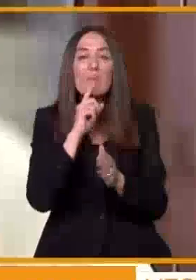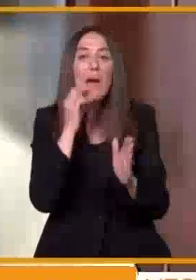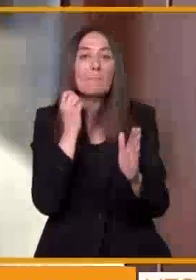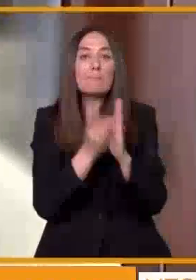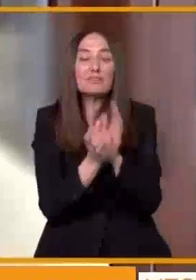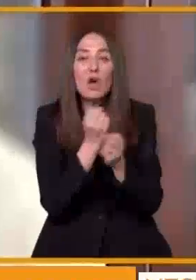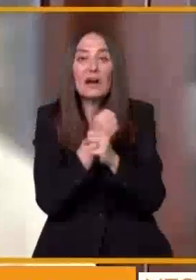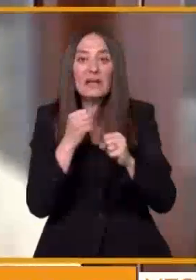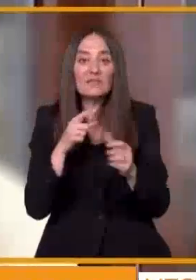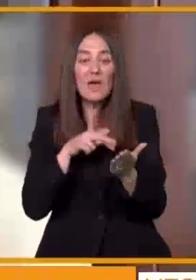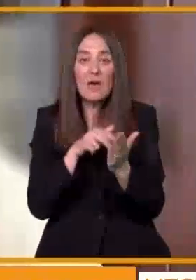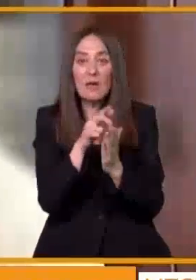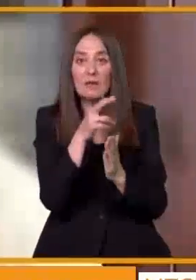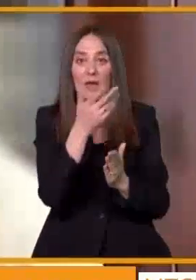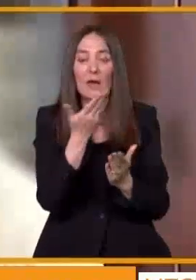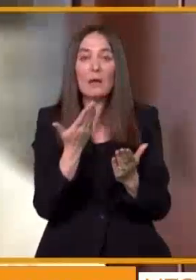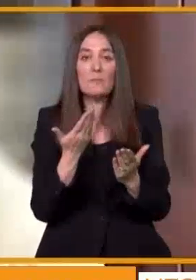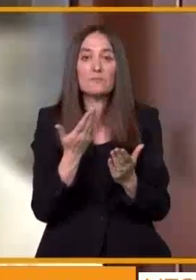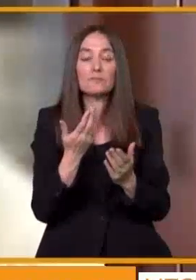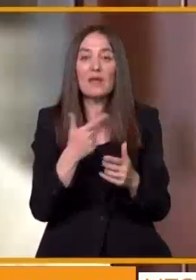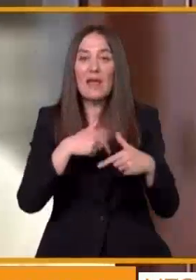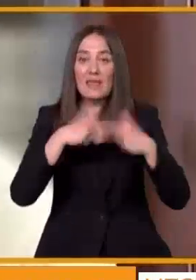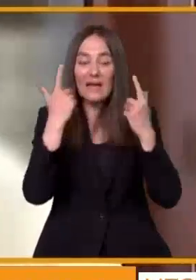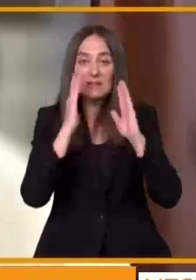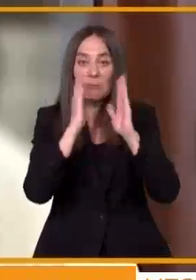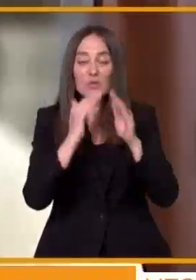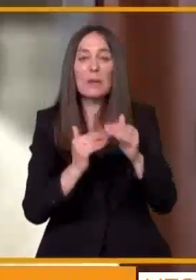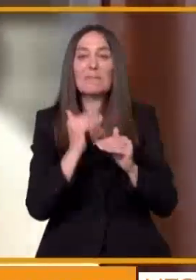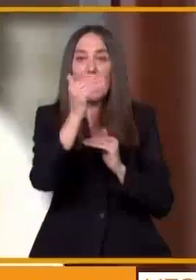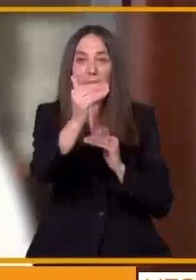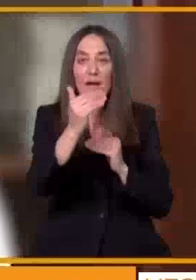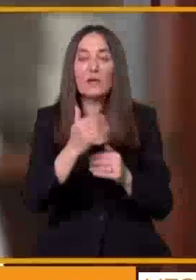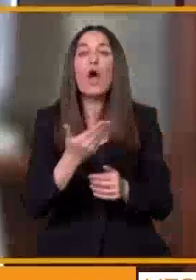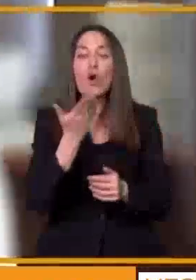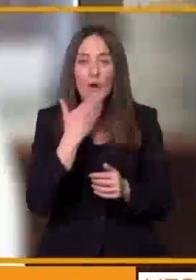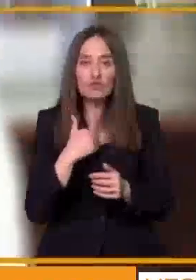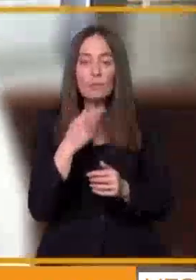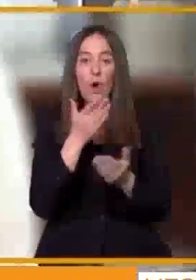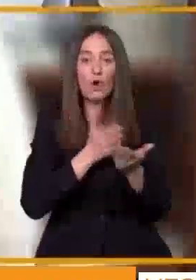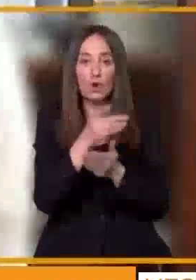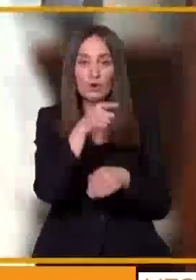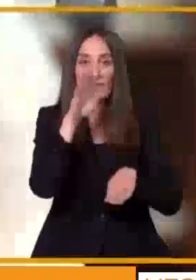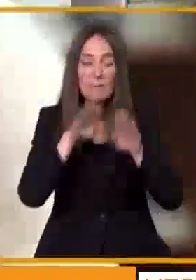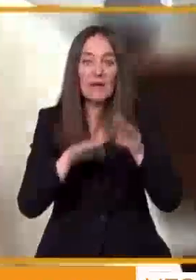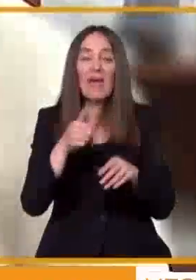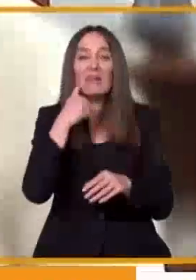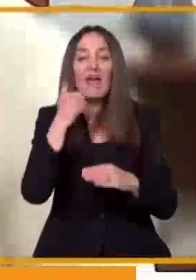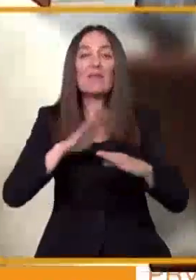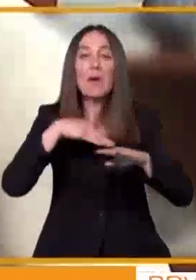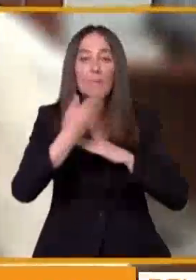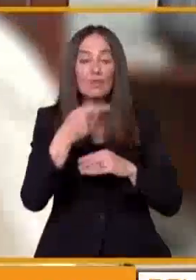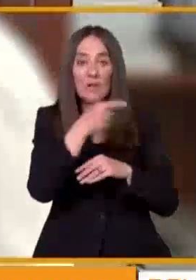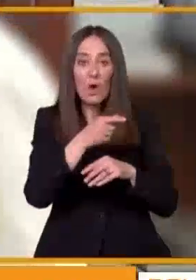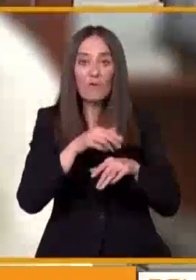razvija, koja ide jasnim putem napred. Hoćemo da kroz ove mere, dan posle ove